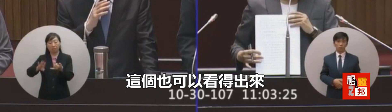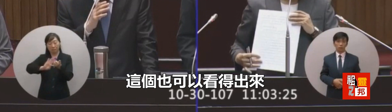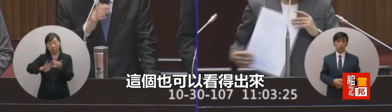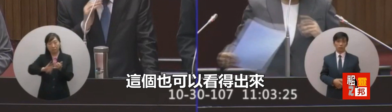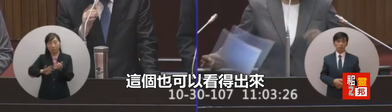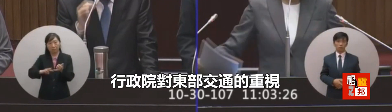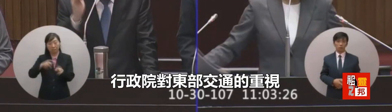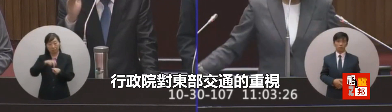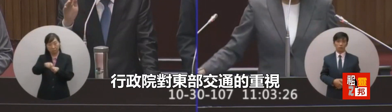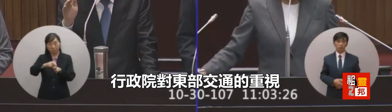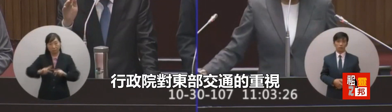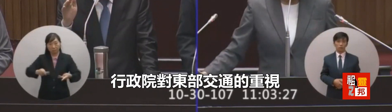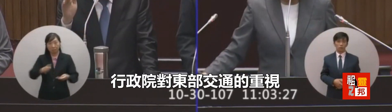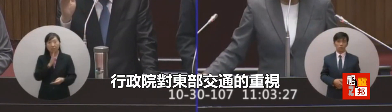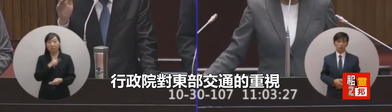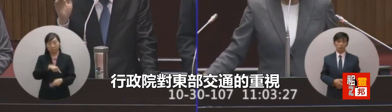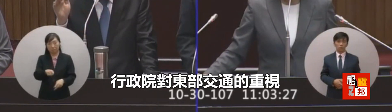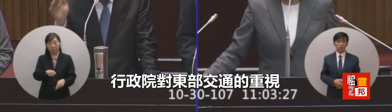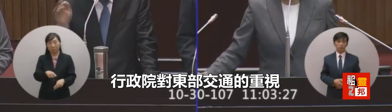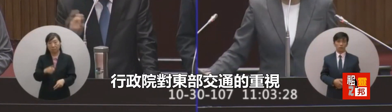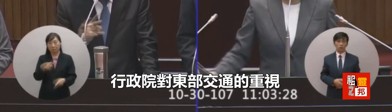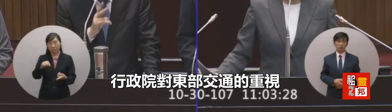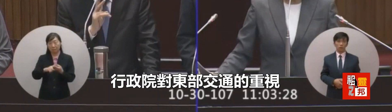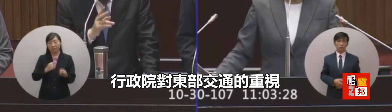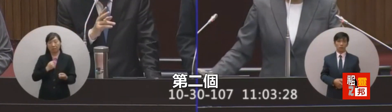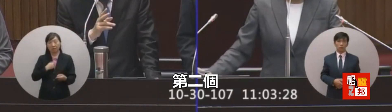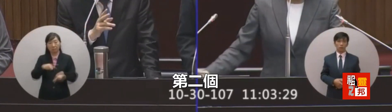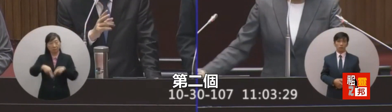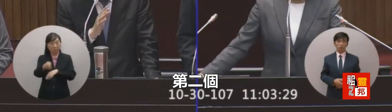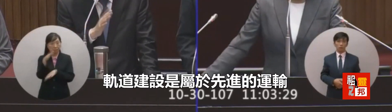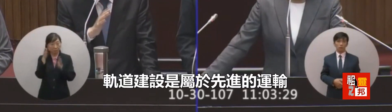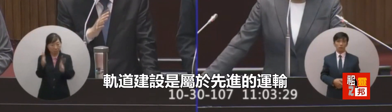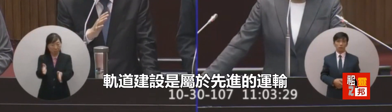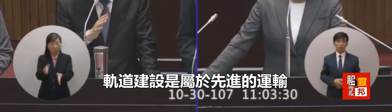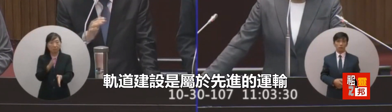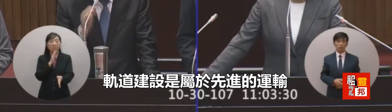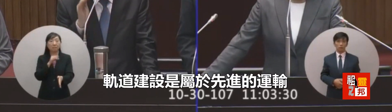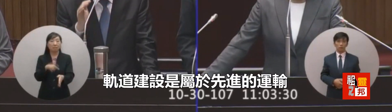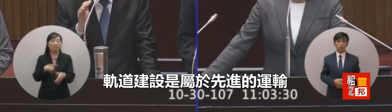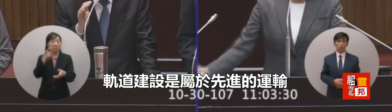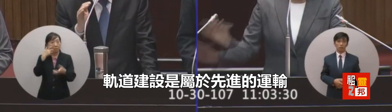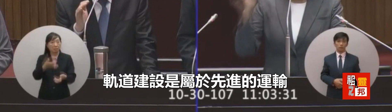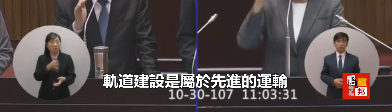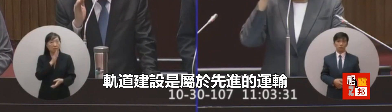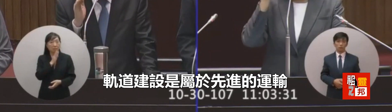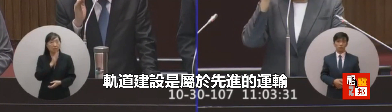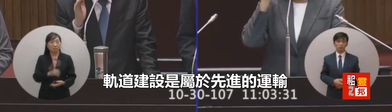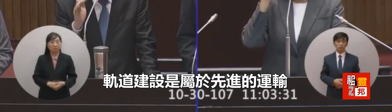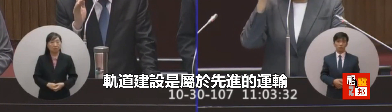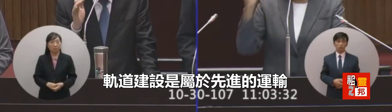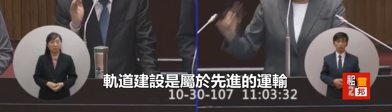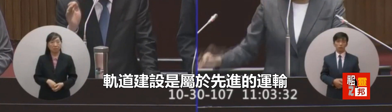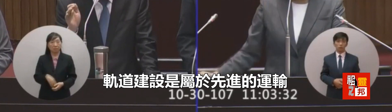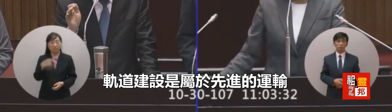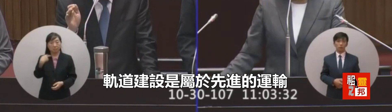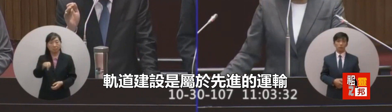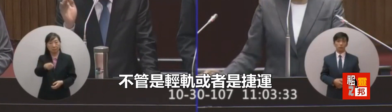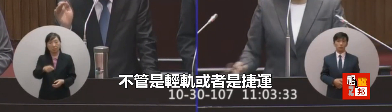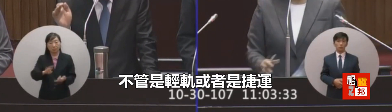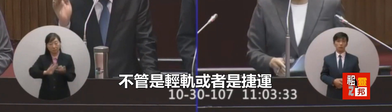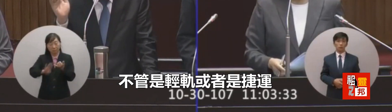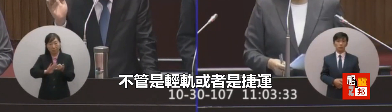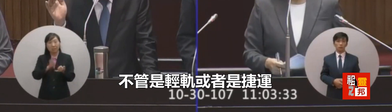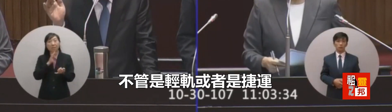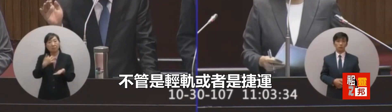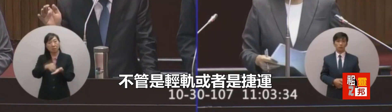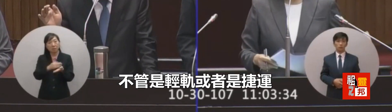个也可以看得出来行政院对东部交通的重视。那第二个呢，轨道建设是属于这个先进的运输，不